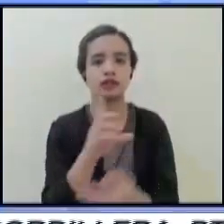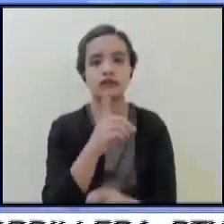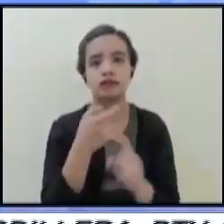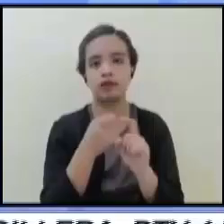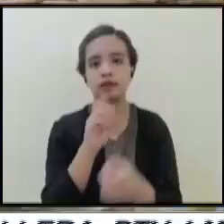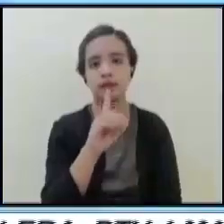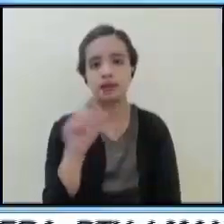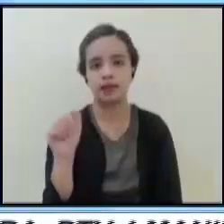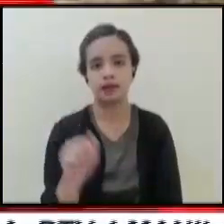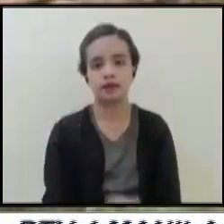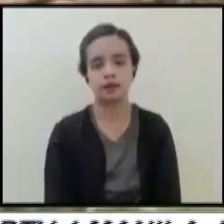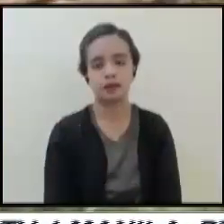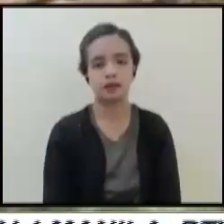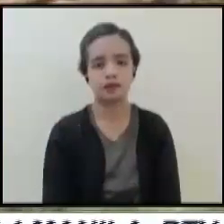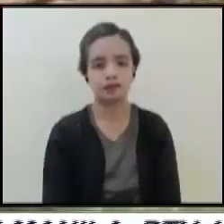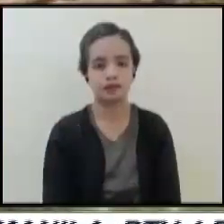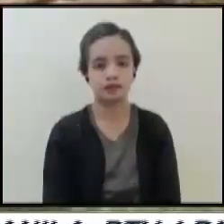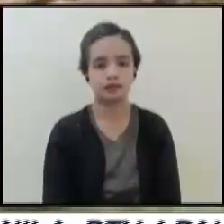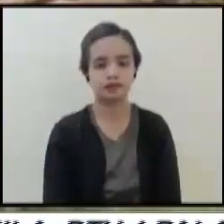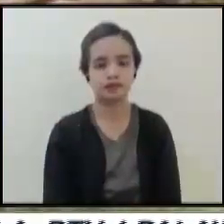report.